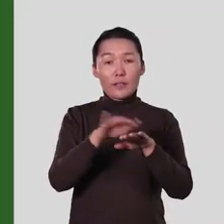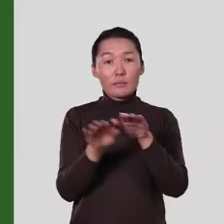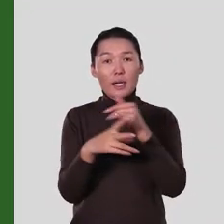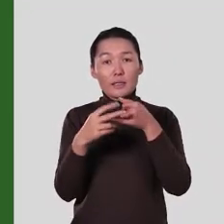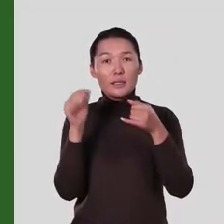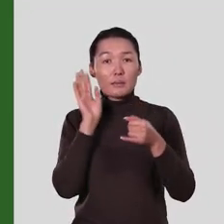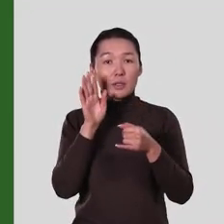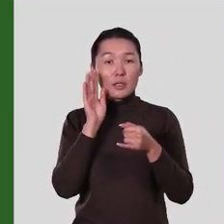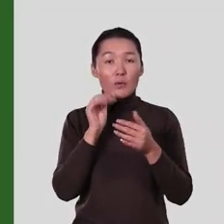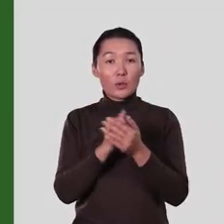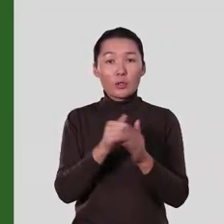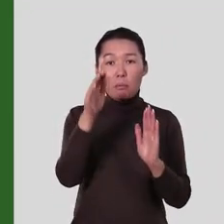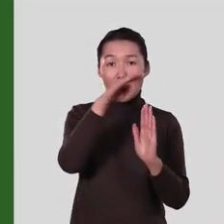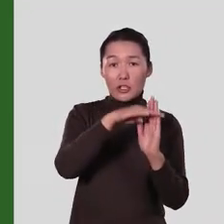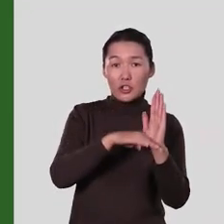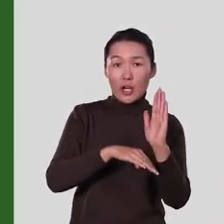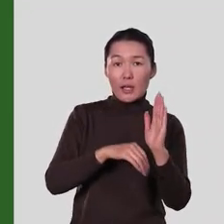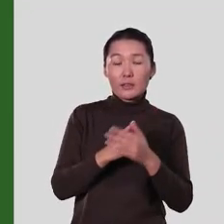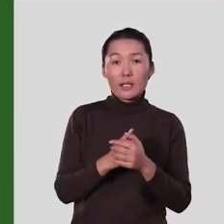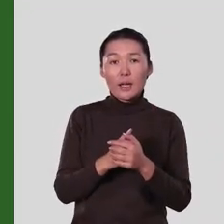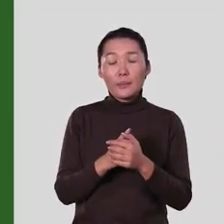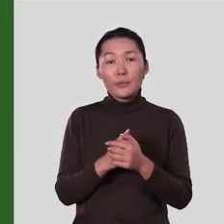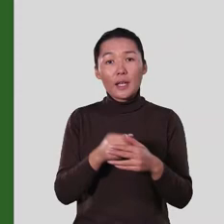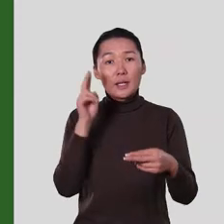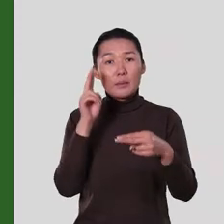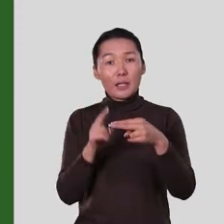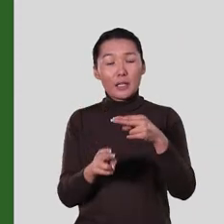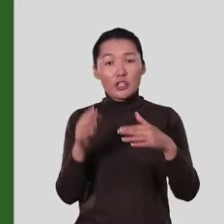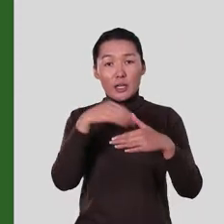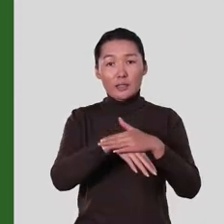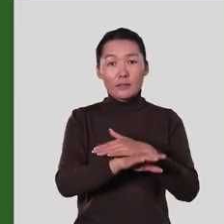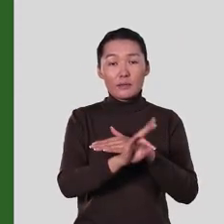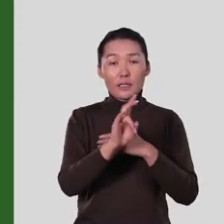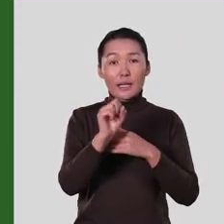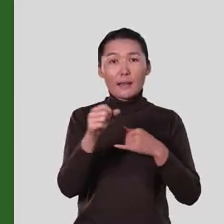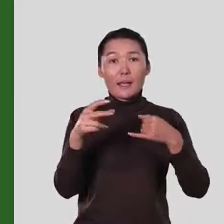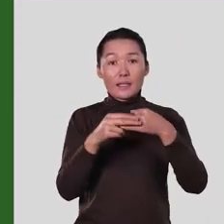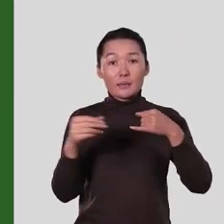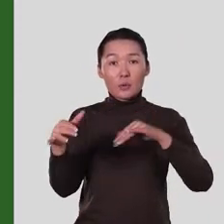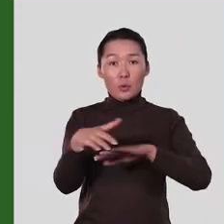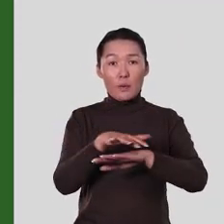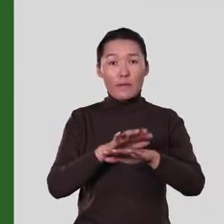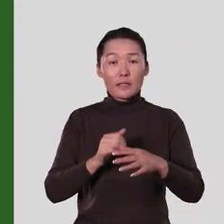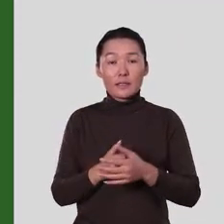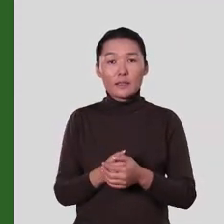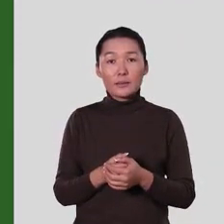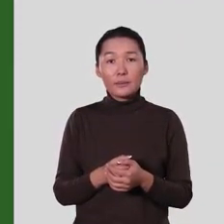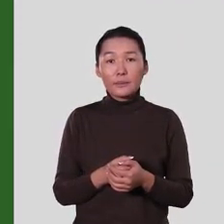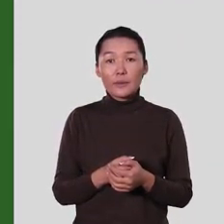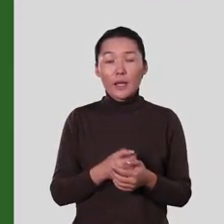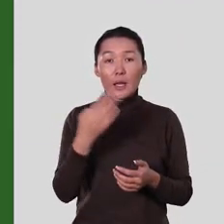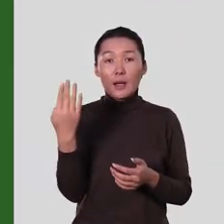постепенно понижается и прекращается их выход на земную поверхность.